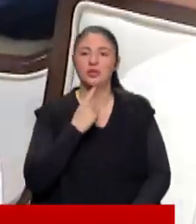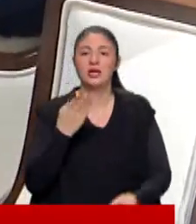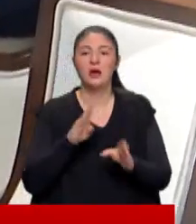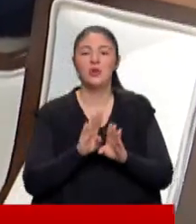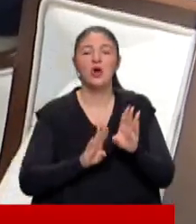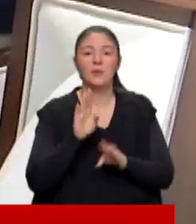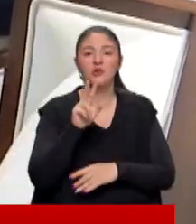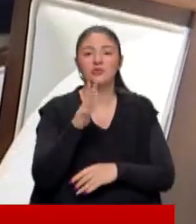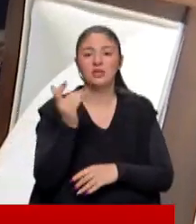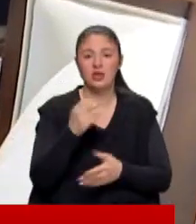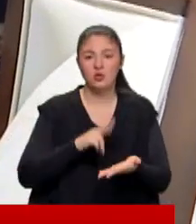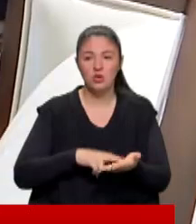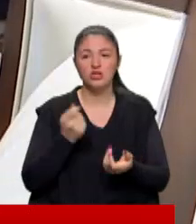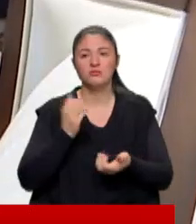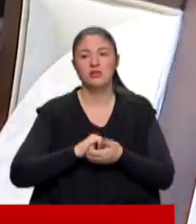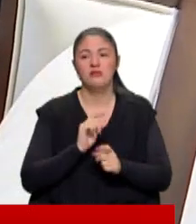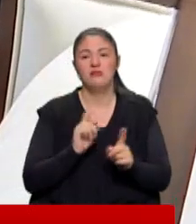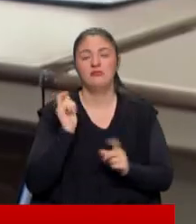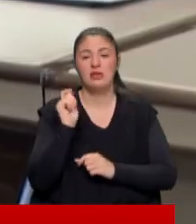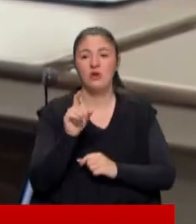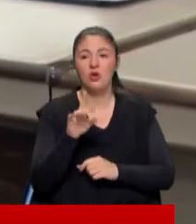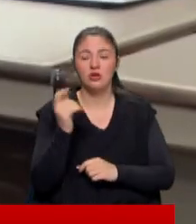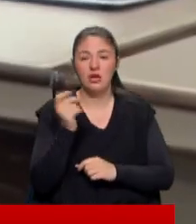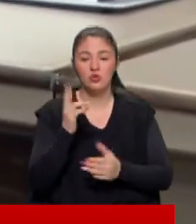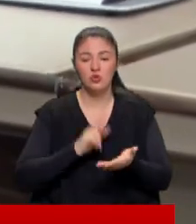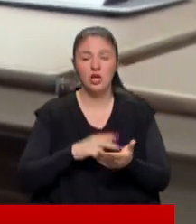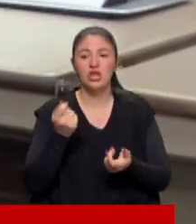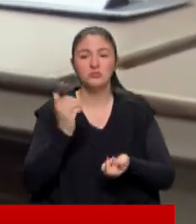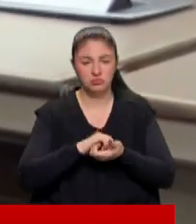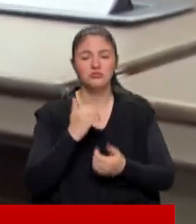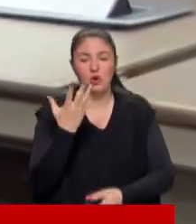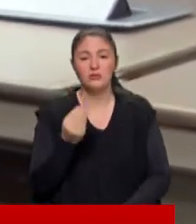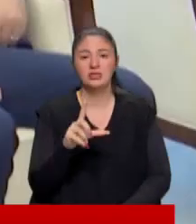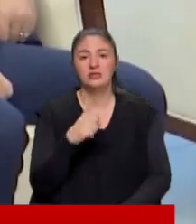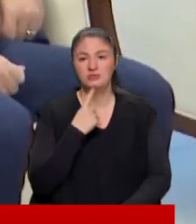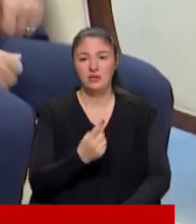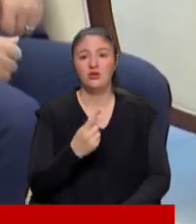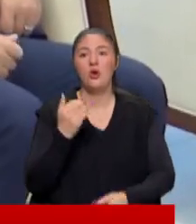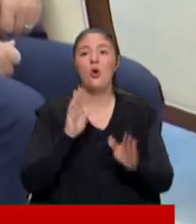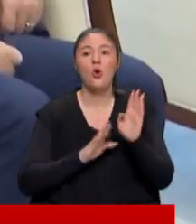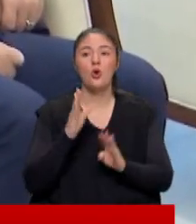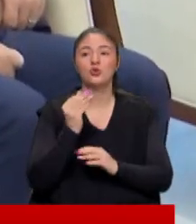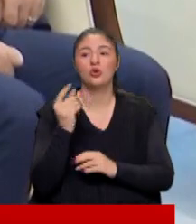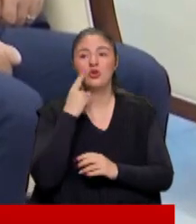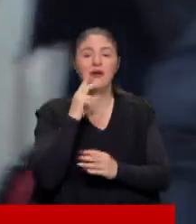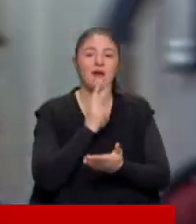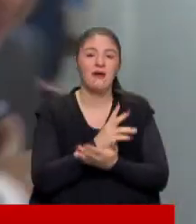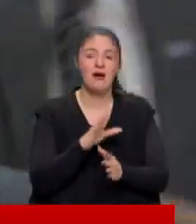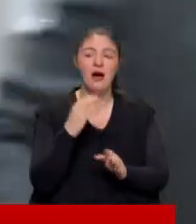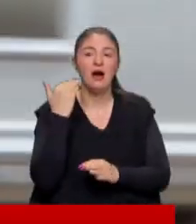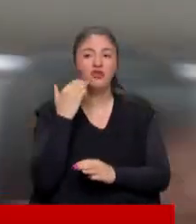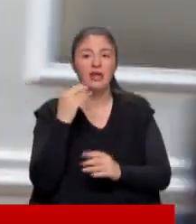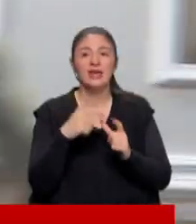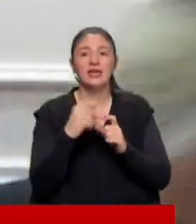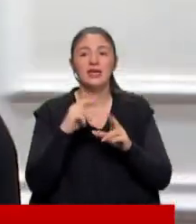oylamada 35 üye işbirliğine hayır dedi. 14 üye işbirliğinden yana oy kullandı. Oy çokluğuyla alındı karar. Akşener'in